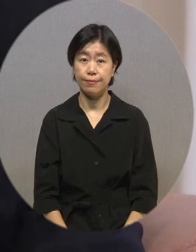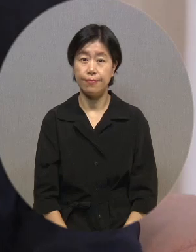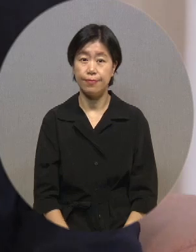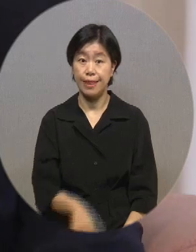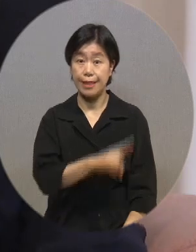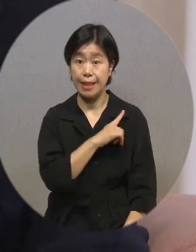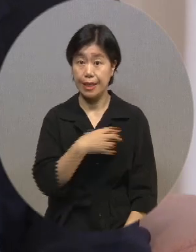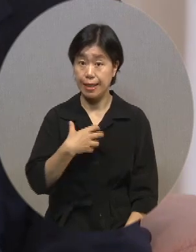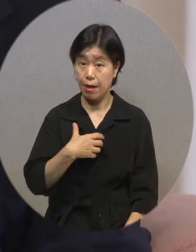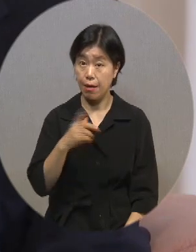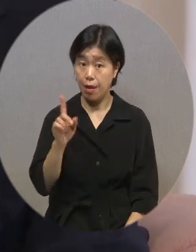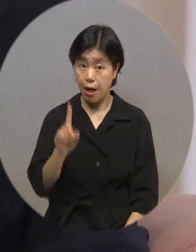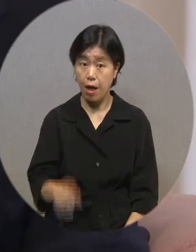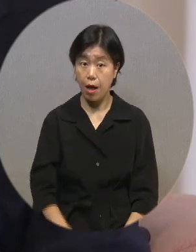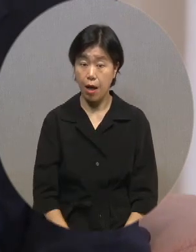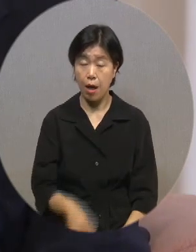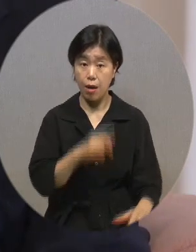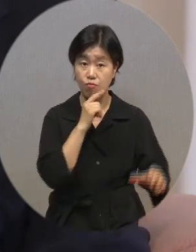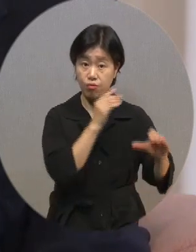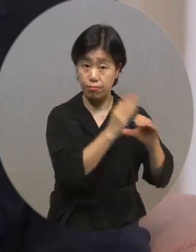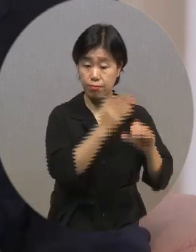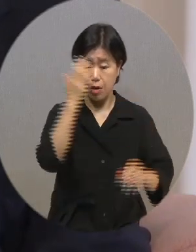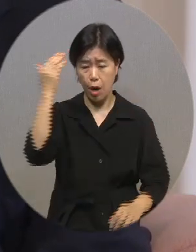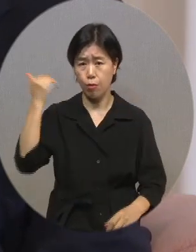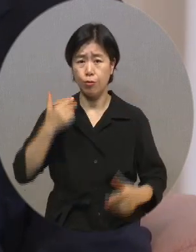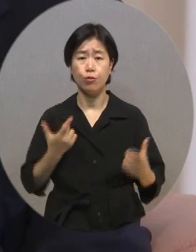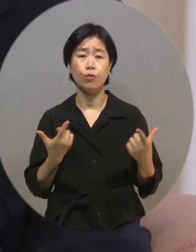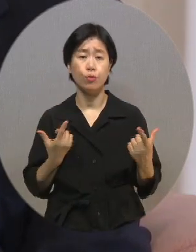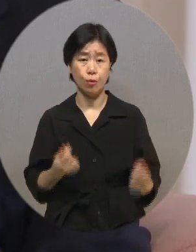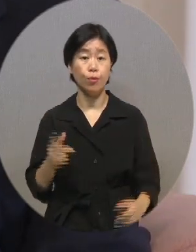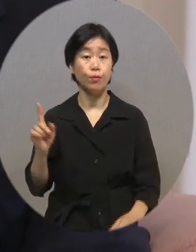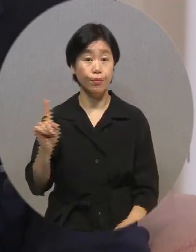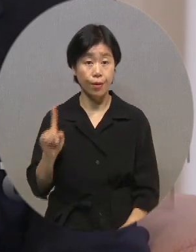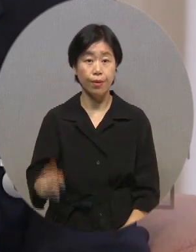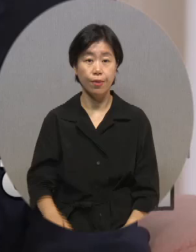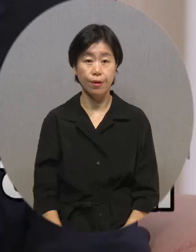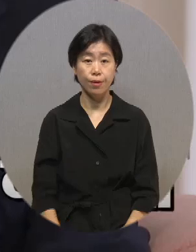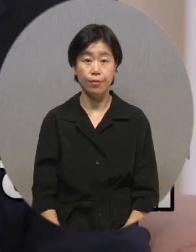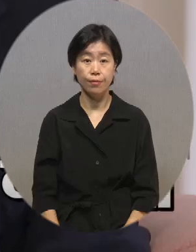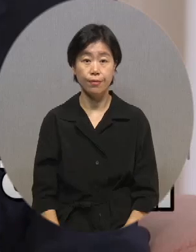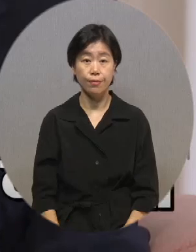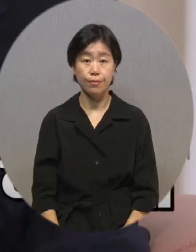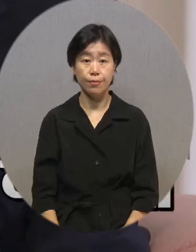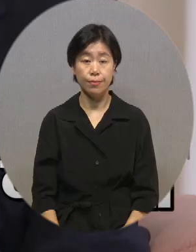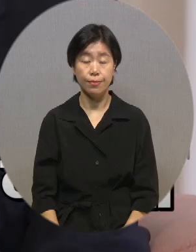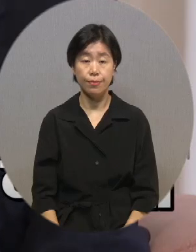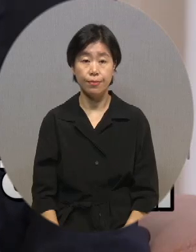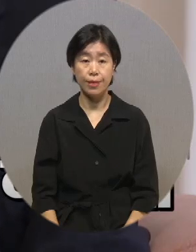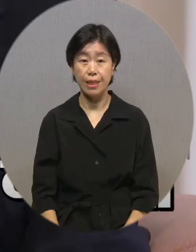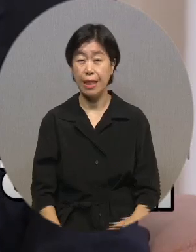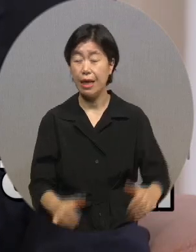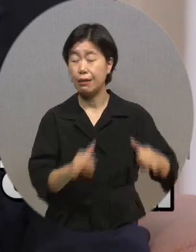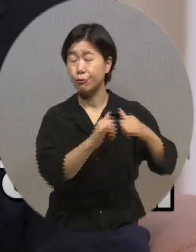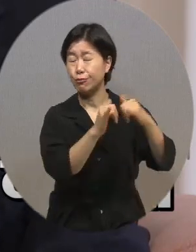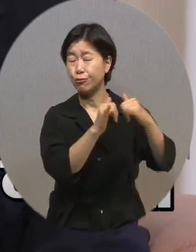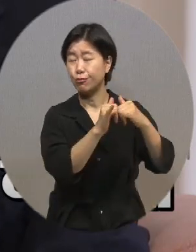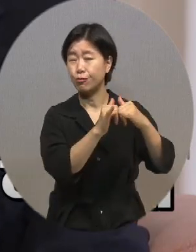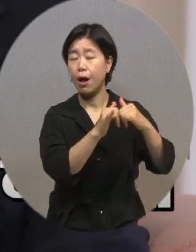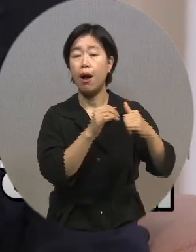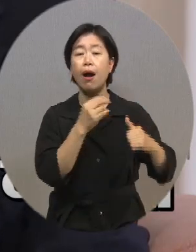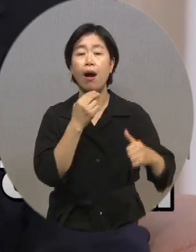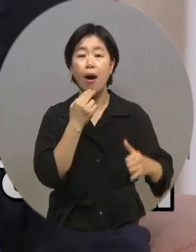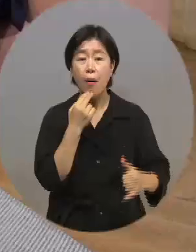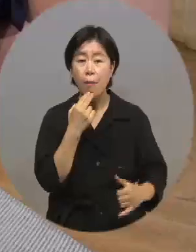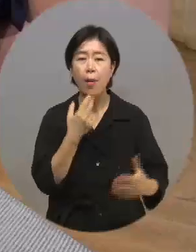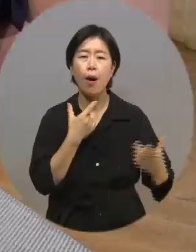가장 염려스러운 거는 북한도 그렇고 우리도 그렇고 큰 싸움으로 번지질 않는 것을